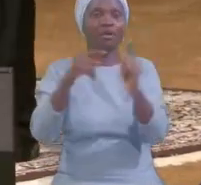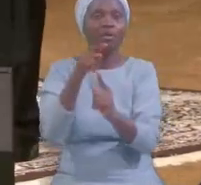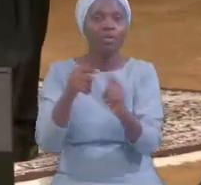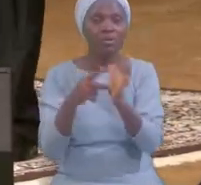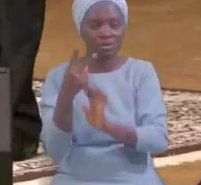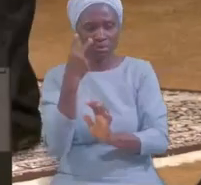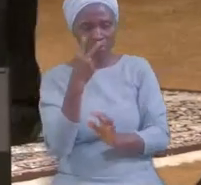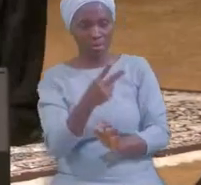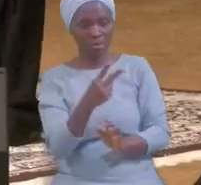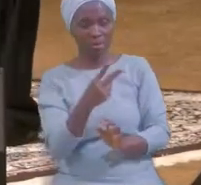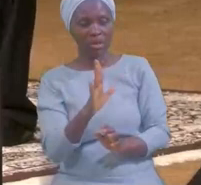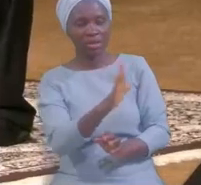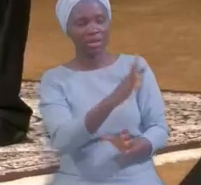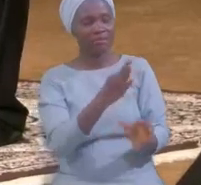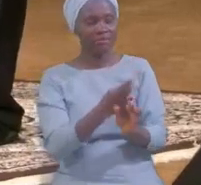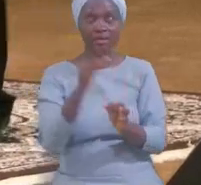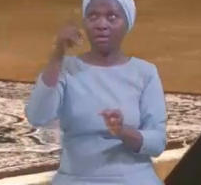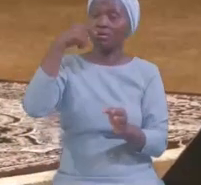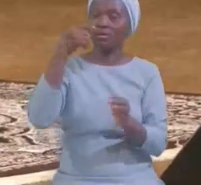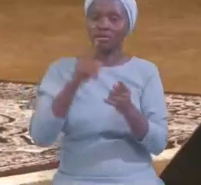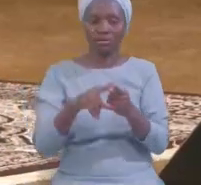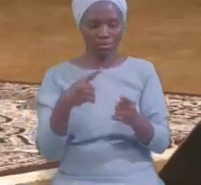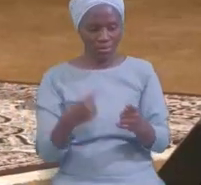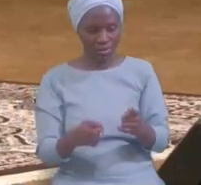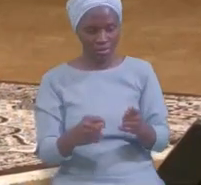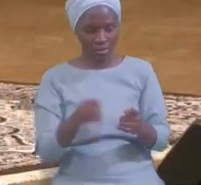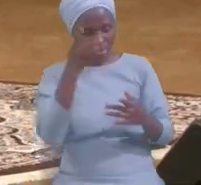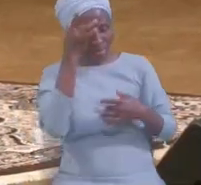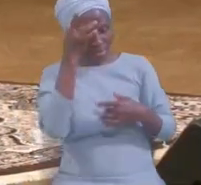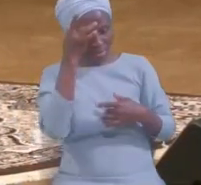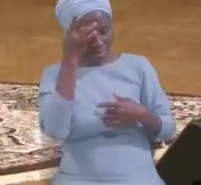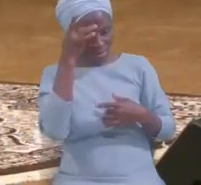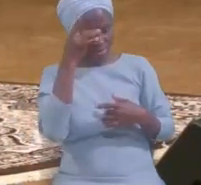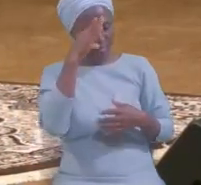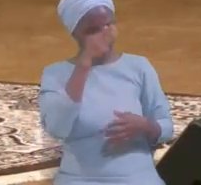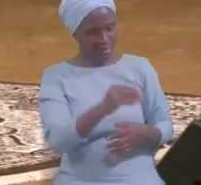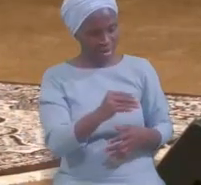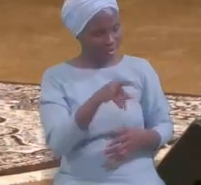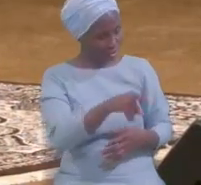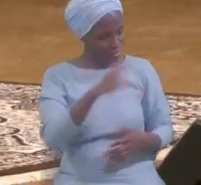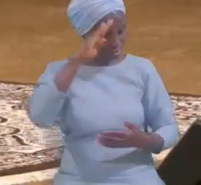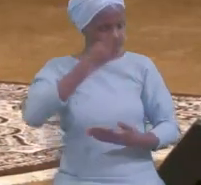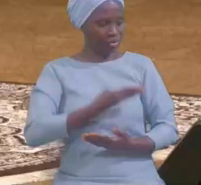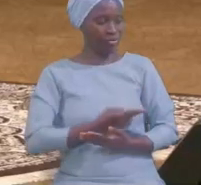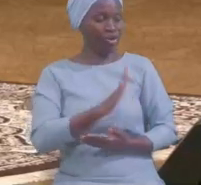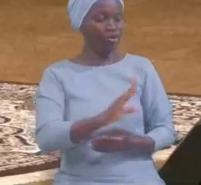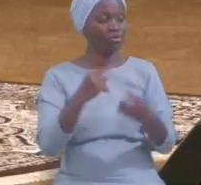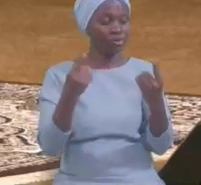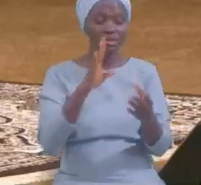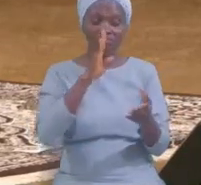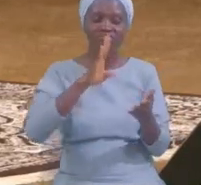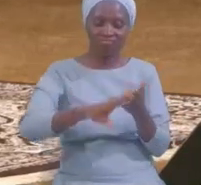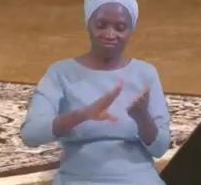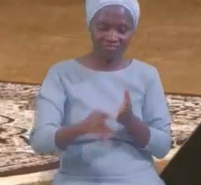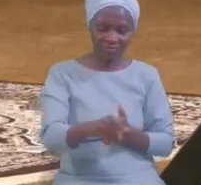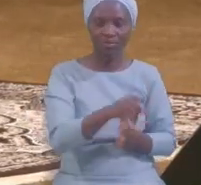leur foi, dit au paralytique, « Mon enfant, tes péchés sont pardonnés. »